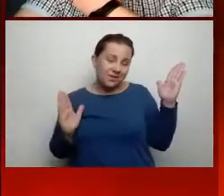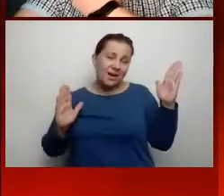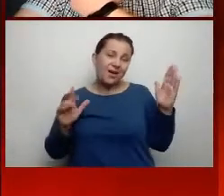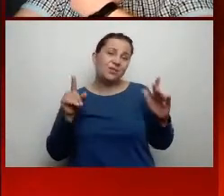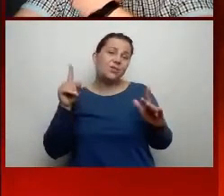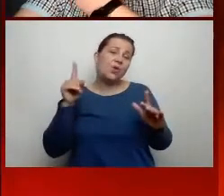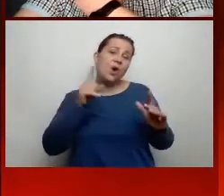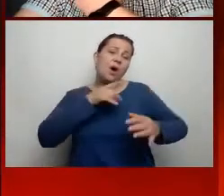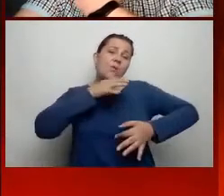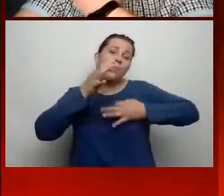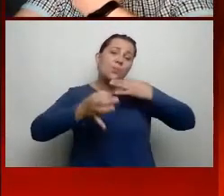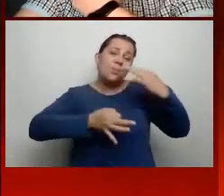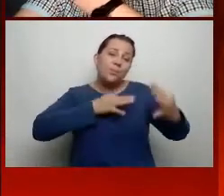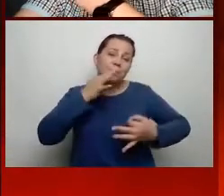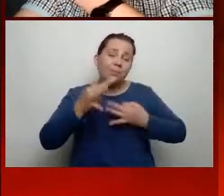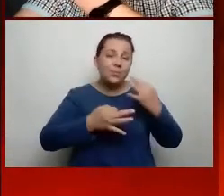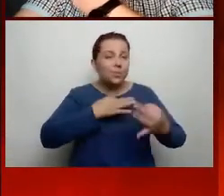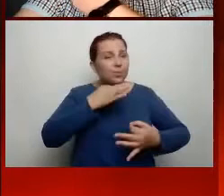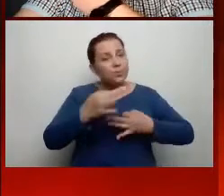utworze o dość